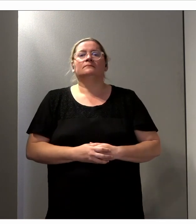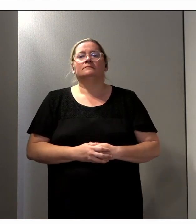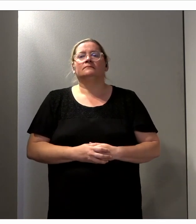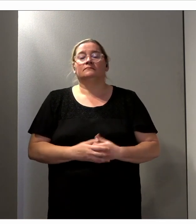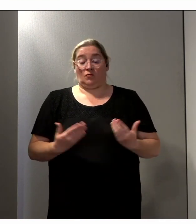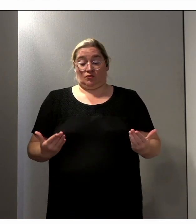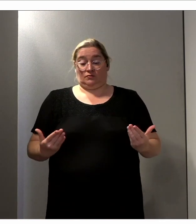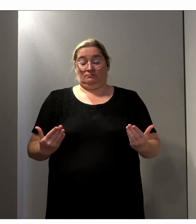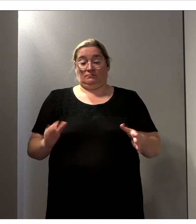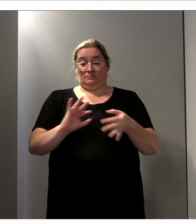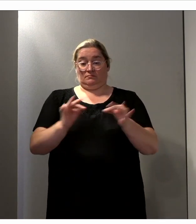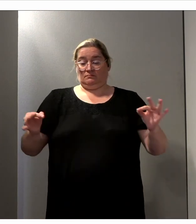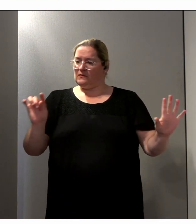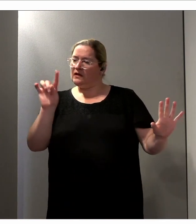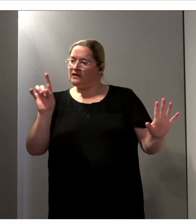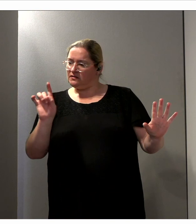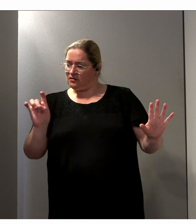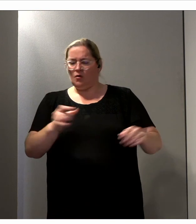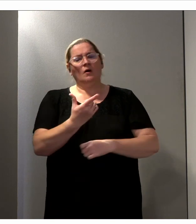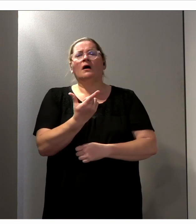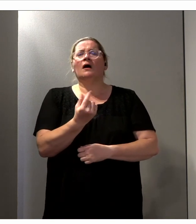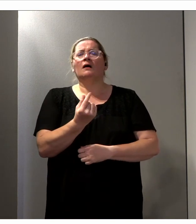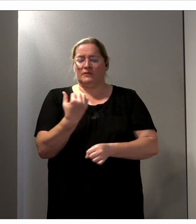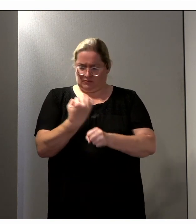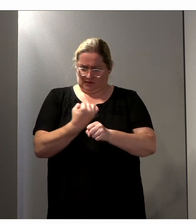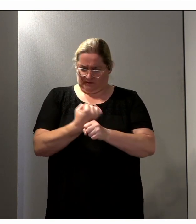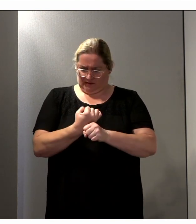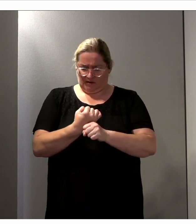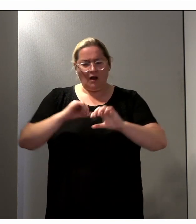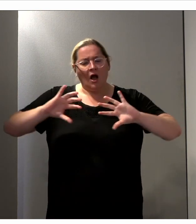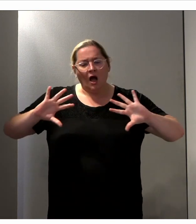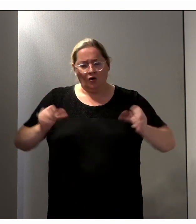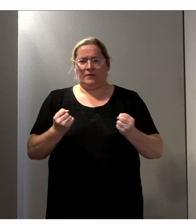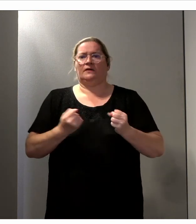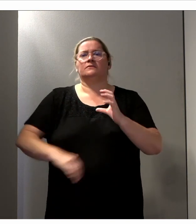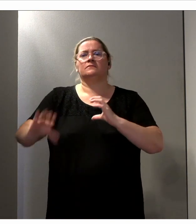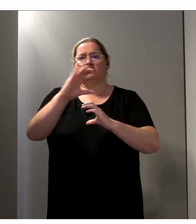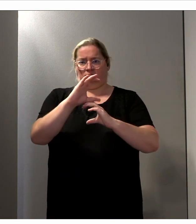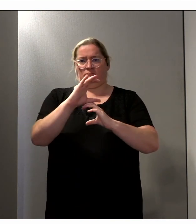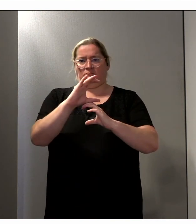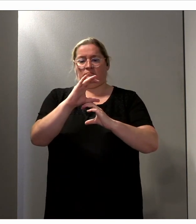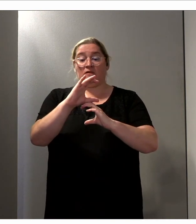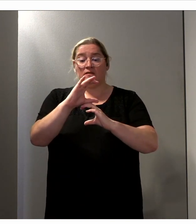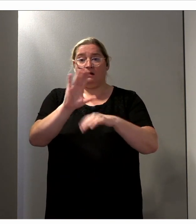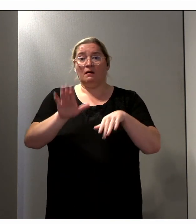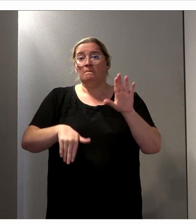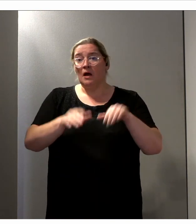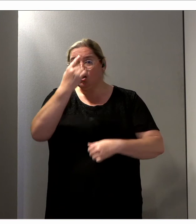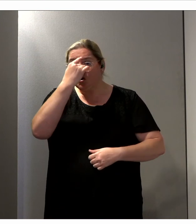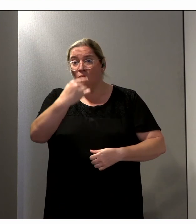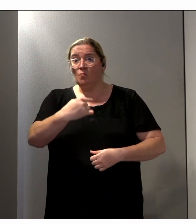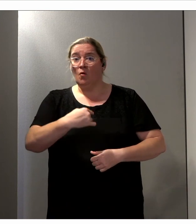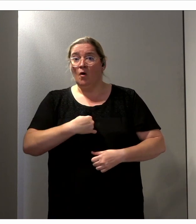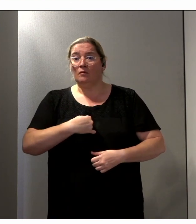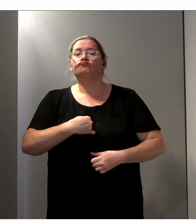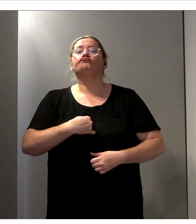du jour, le binôme de travail à compétences complémentaires, est-ce que ça marcherait pour moi? Je